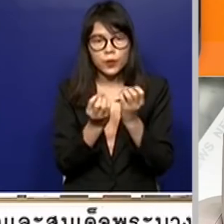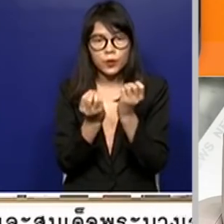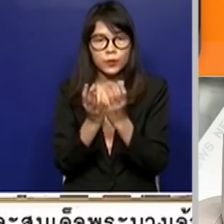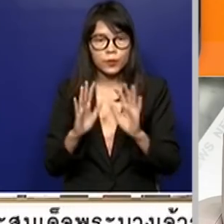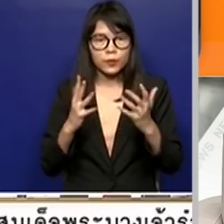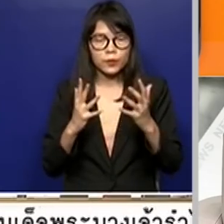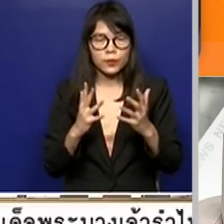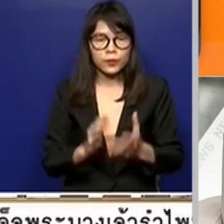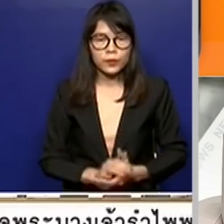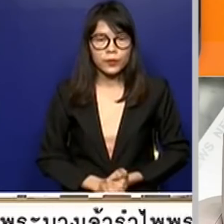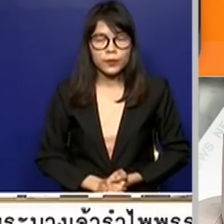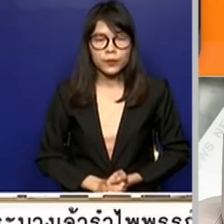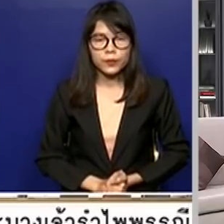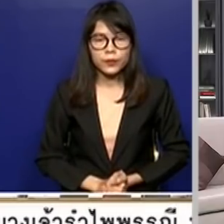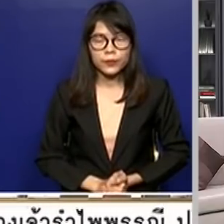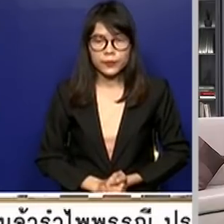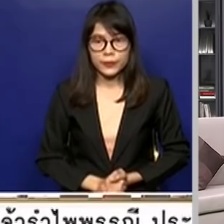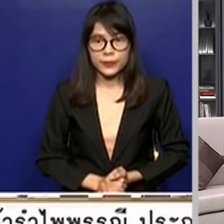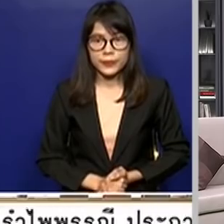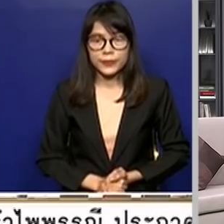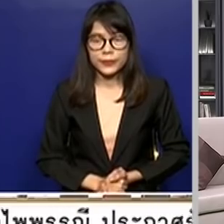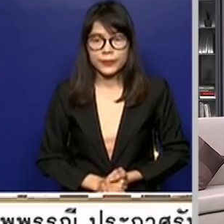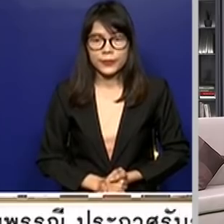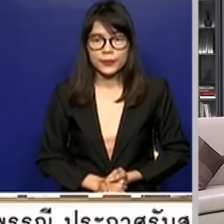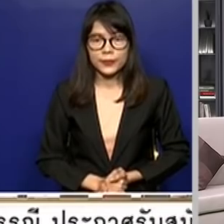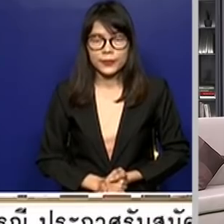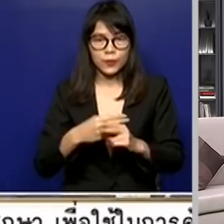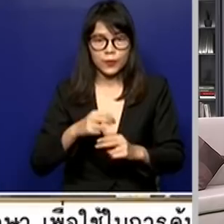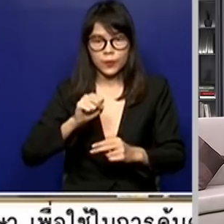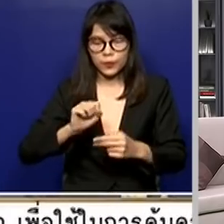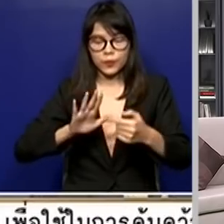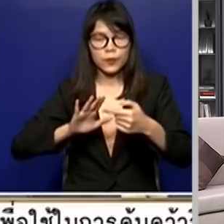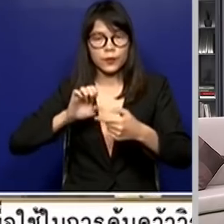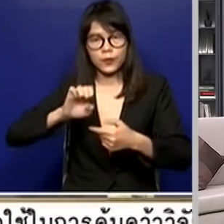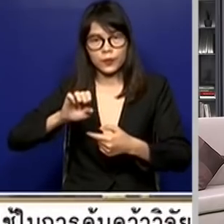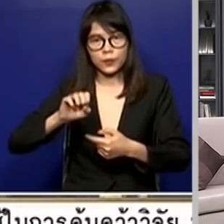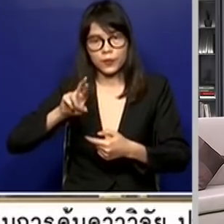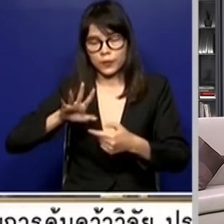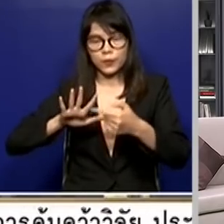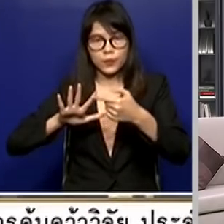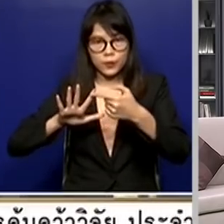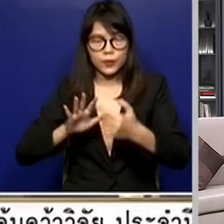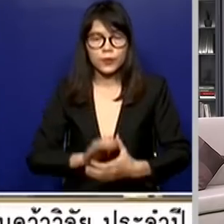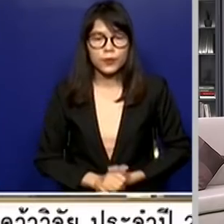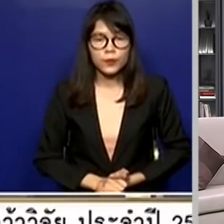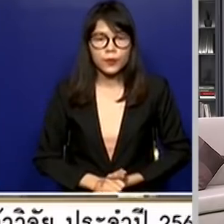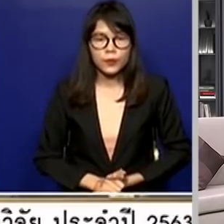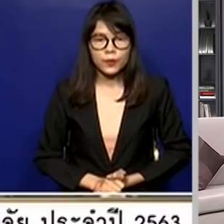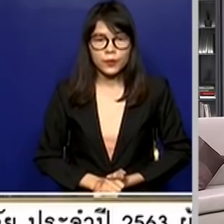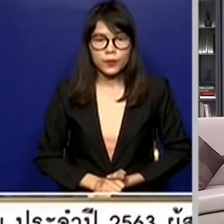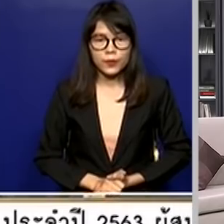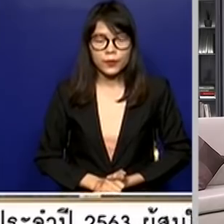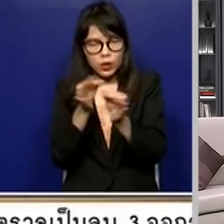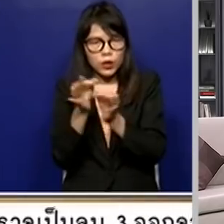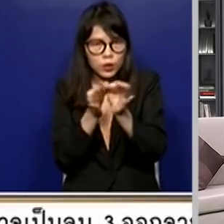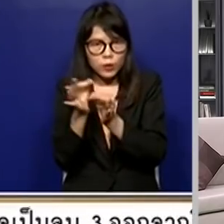กรัฐมนตรีด้วยนะคะต้องถามคุณผู้ชมว่าเมื่อวานวันแรกนี้ให้กี่คะแนนให้ฝ่ายค้านกี่คะแนนแล้วให้ฝ่ายรัฐบาล